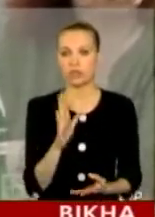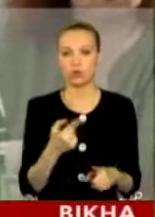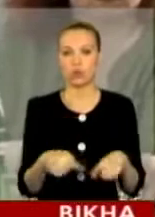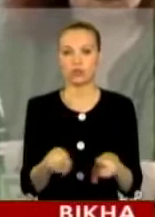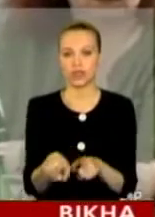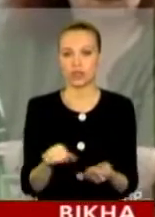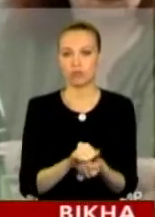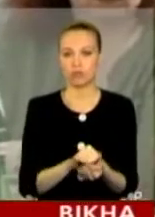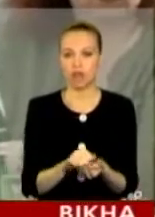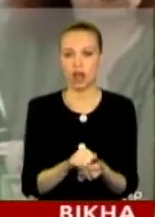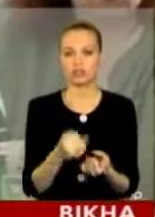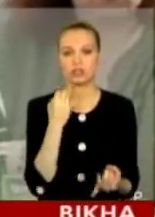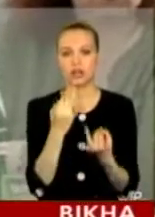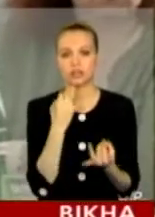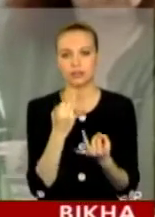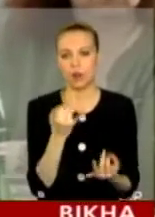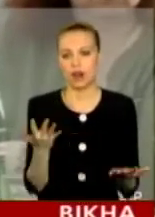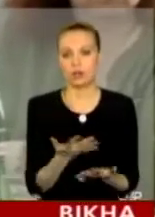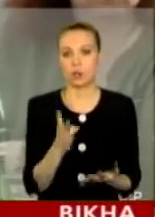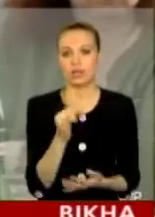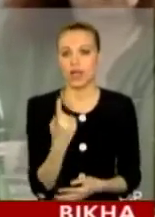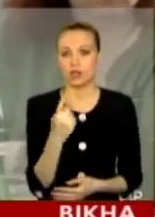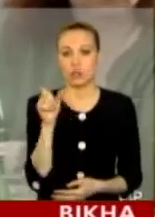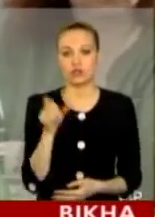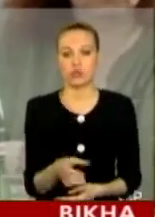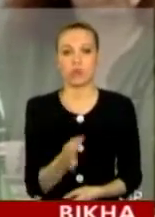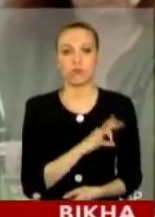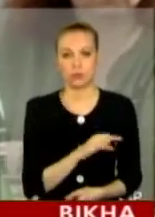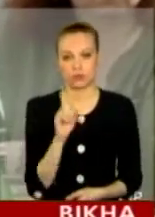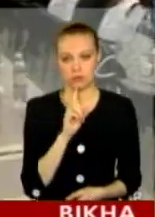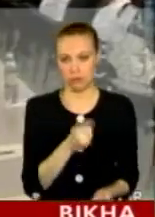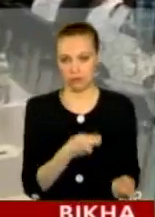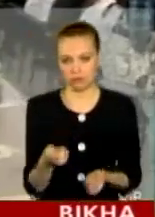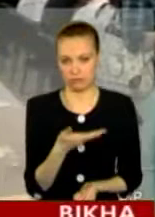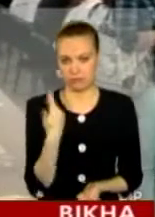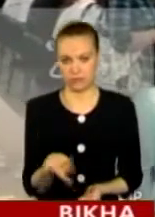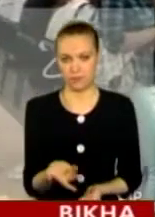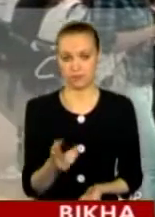такие вот бумажки, разговоры, которые ни одному человеку пользы пока не принесли.